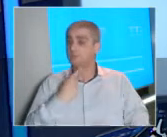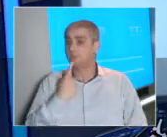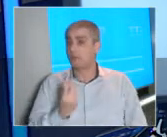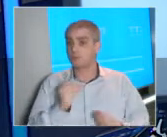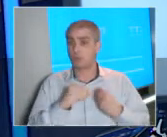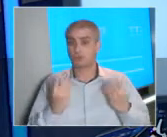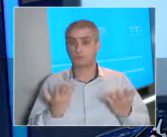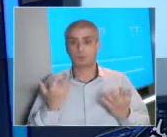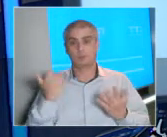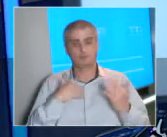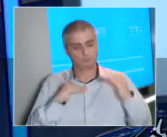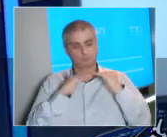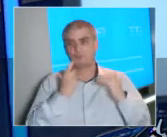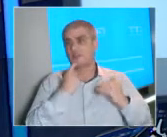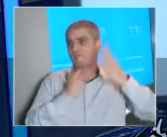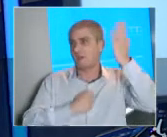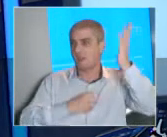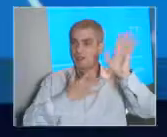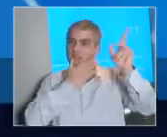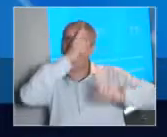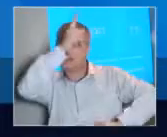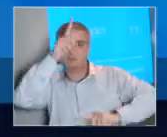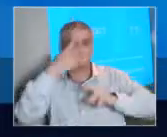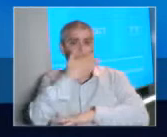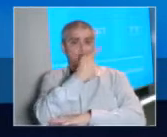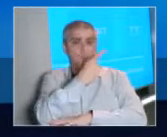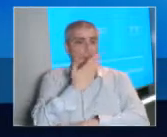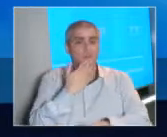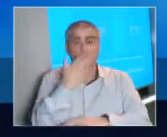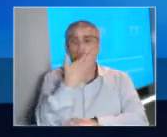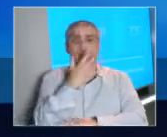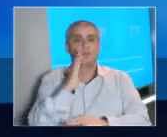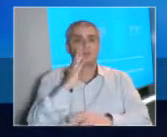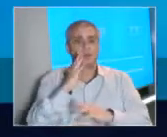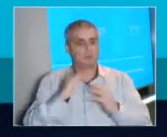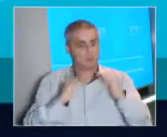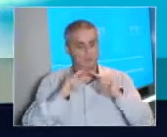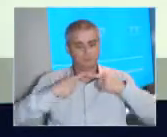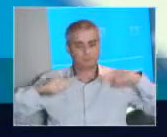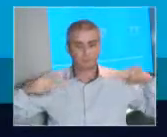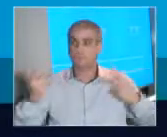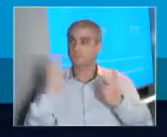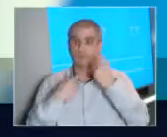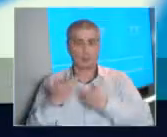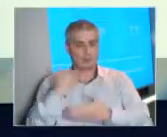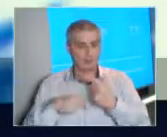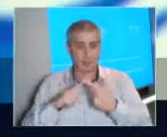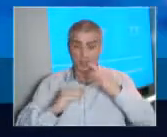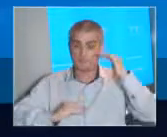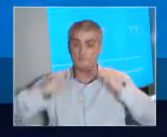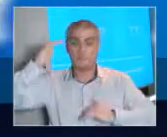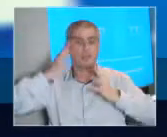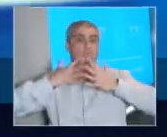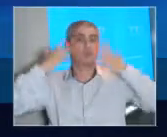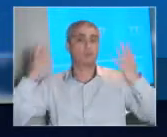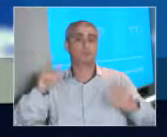עוד דבר. תמיד היו משווים לפינלנד ולאירלנד ולכל מיני מדינות. ישראל היא מדינה מאוד הטרוגנית, מדינה קולטת עלייה, פערים